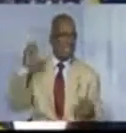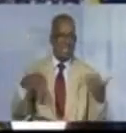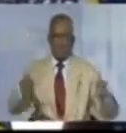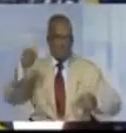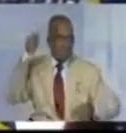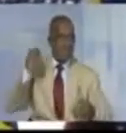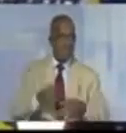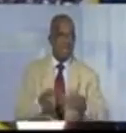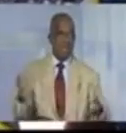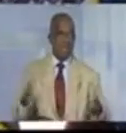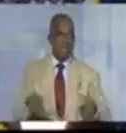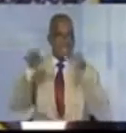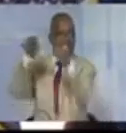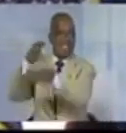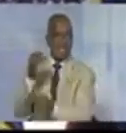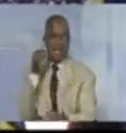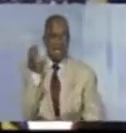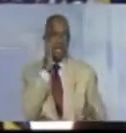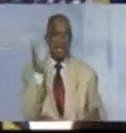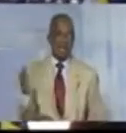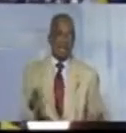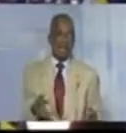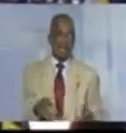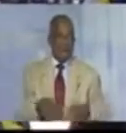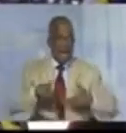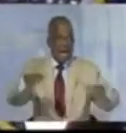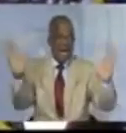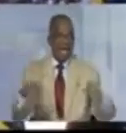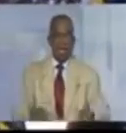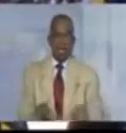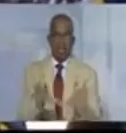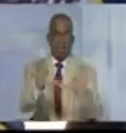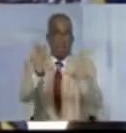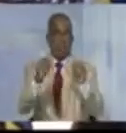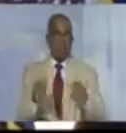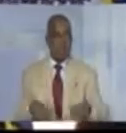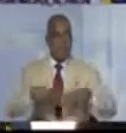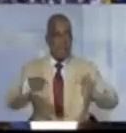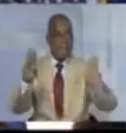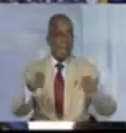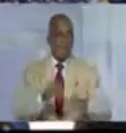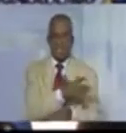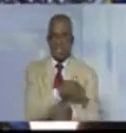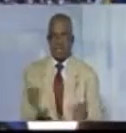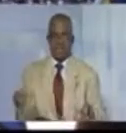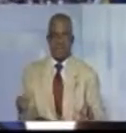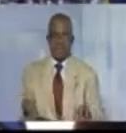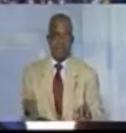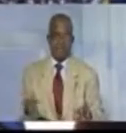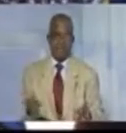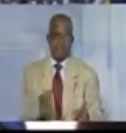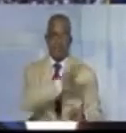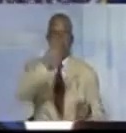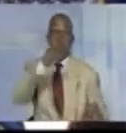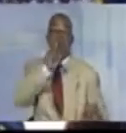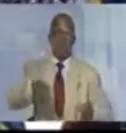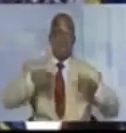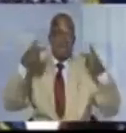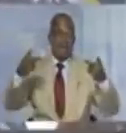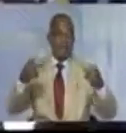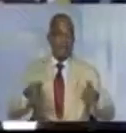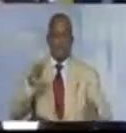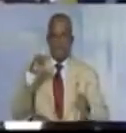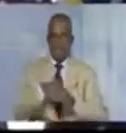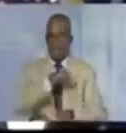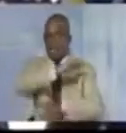vous allez au champ, à l'usine, au bureau, au marché, vous êtes présente à tous les niveaux de